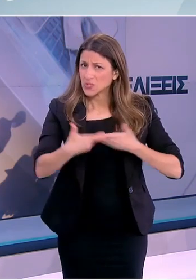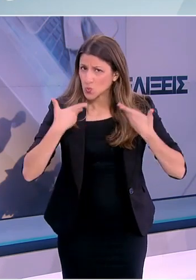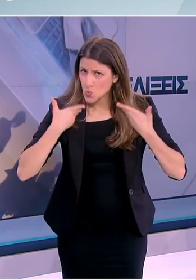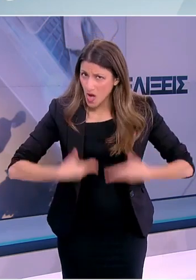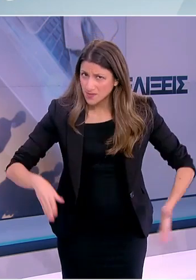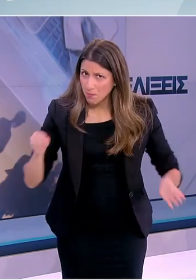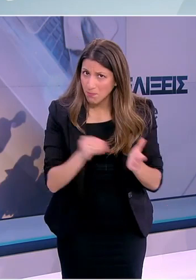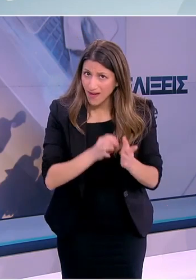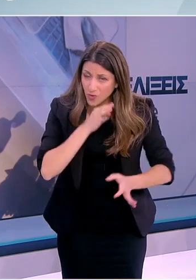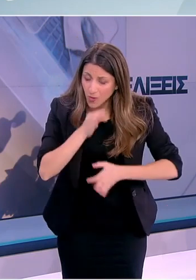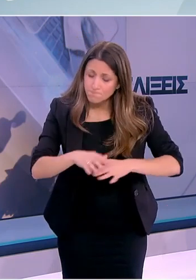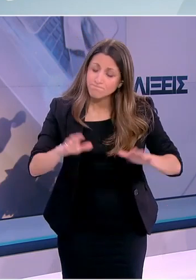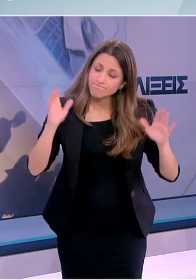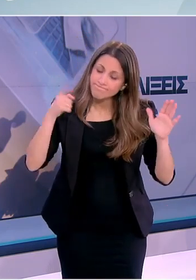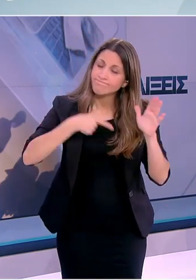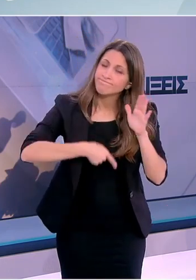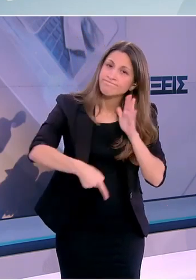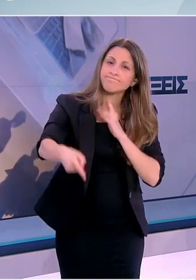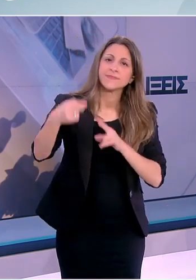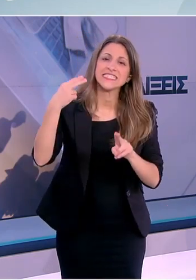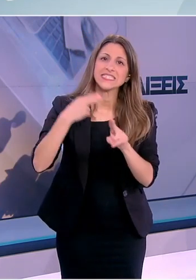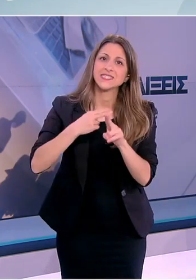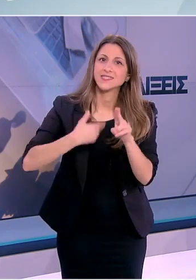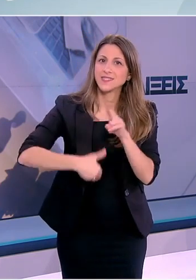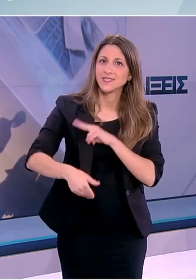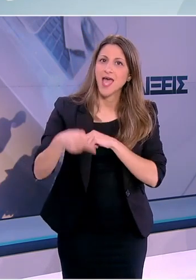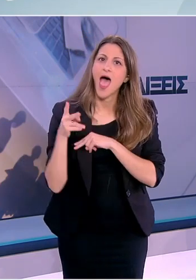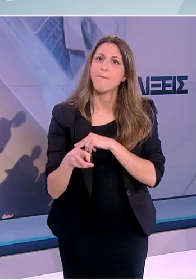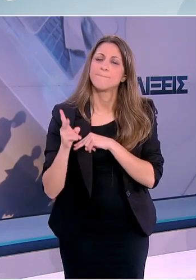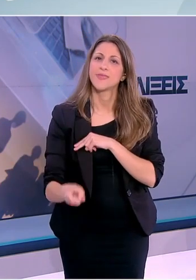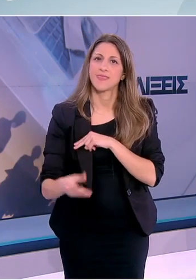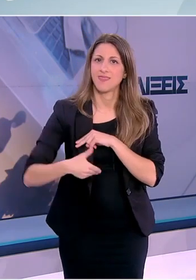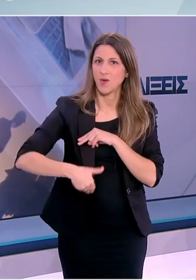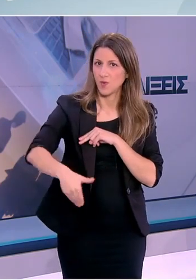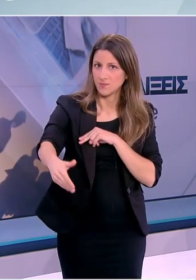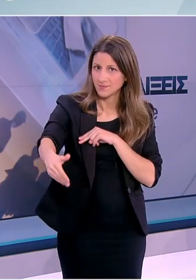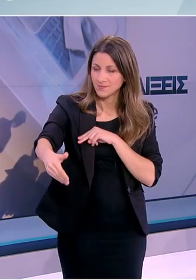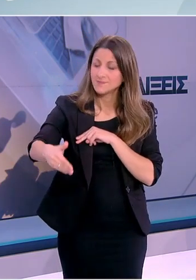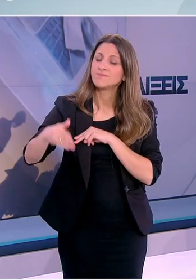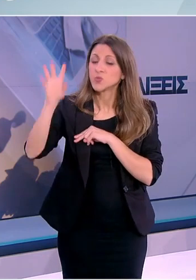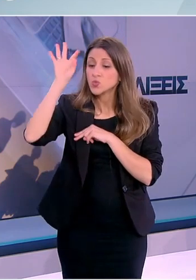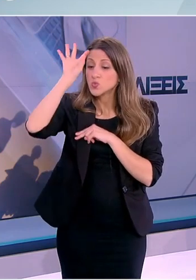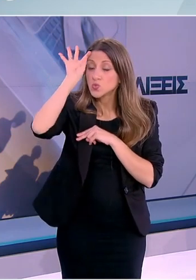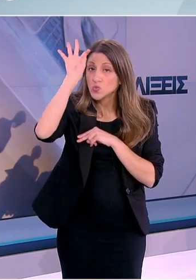ακούτε ότι οι επόμενες ημέρες είναι καθοριστικές, γιατί μπορούν να μας φέρουν πιο κοντά στο τελικό μας στόχο.